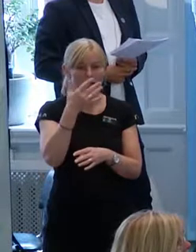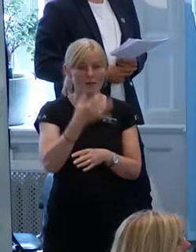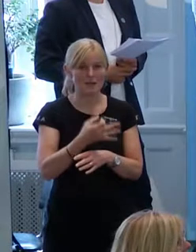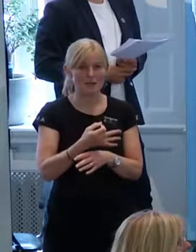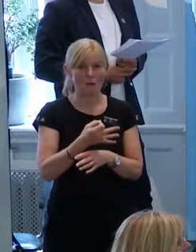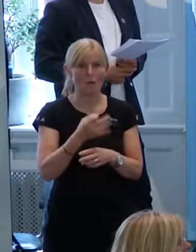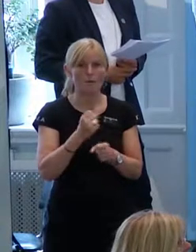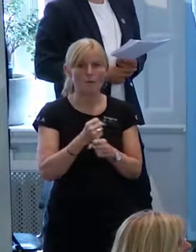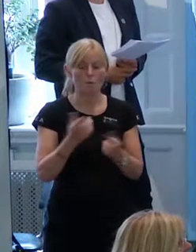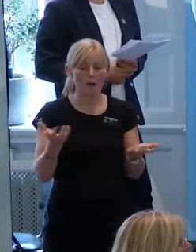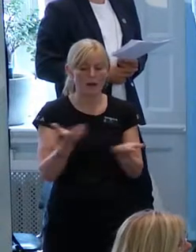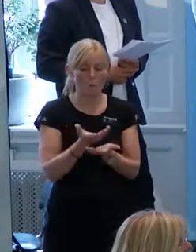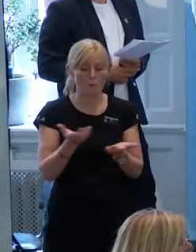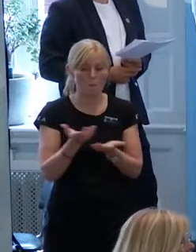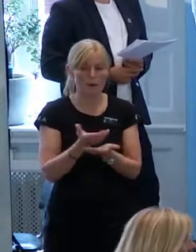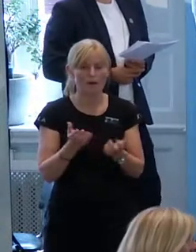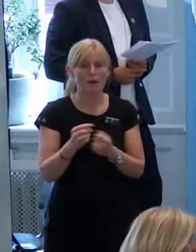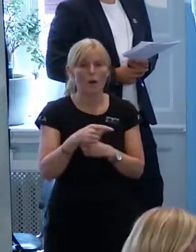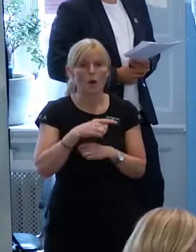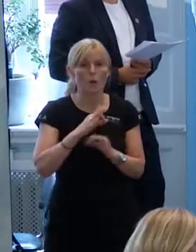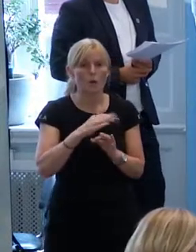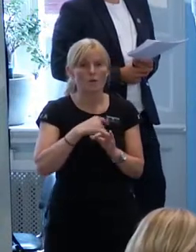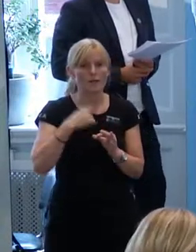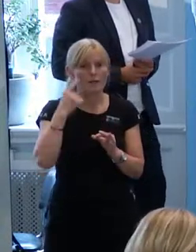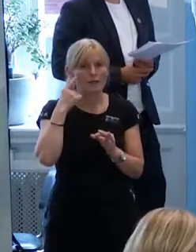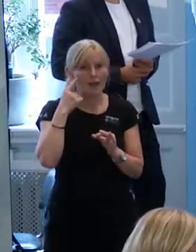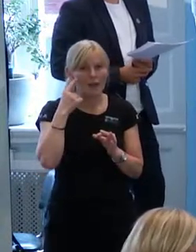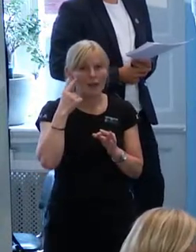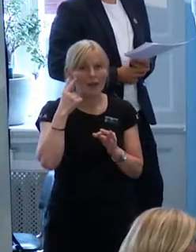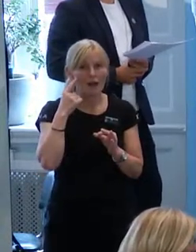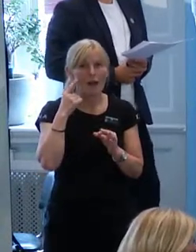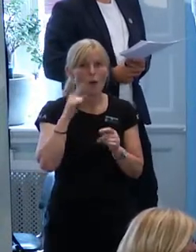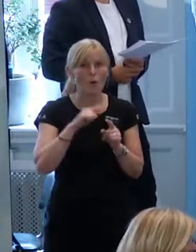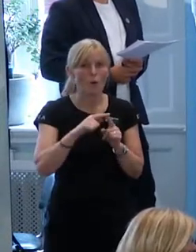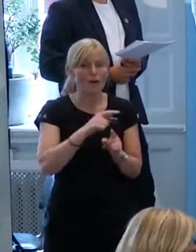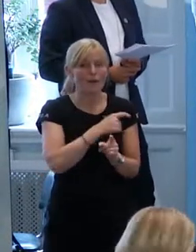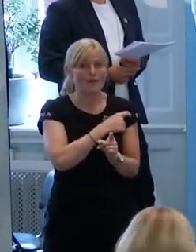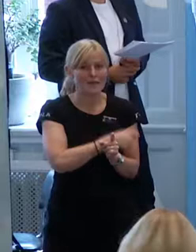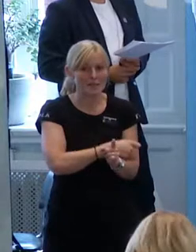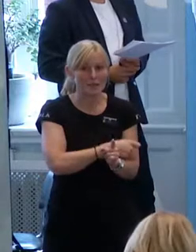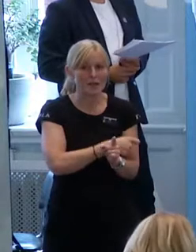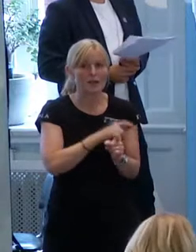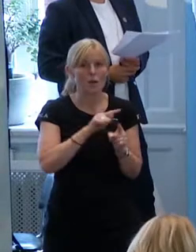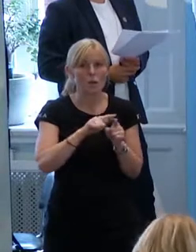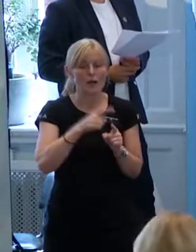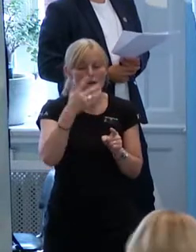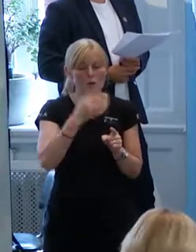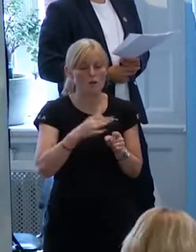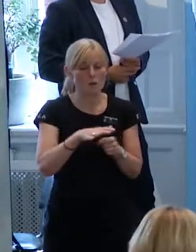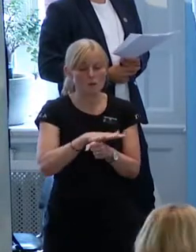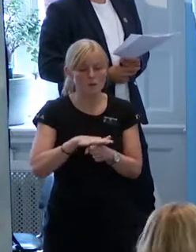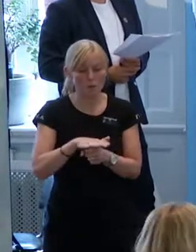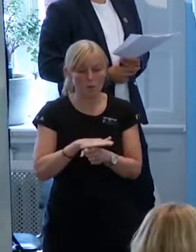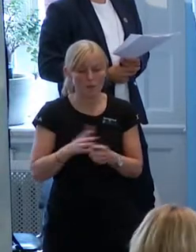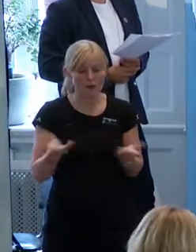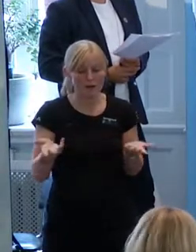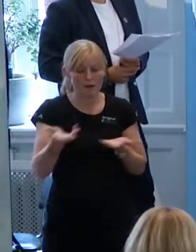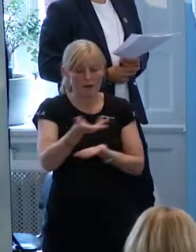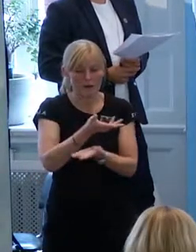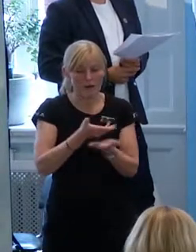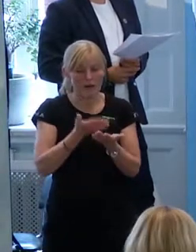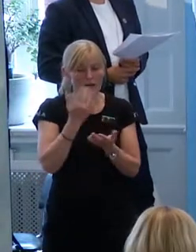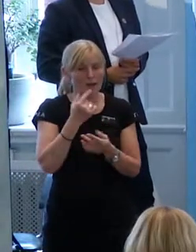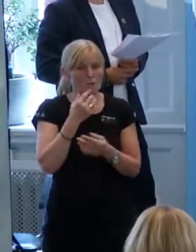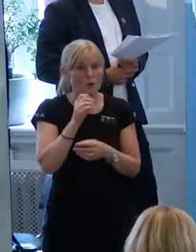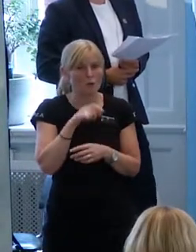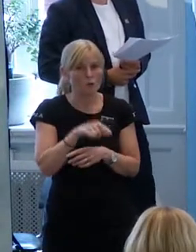man jobbar samman och hur vi också tänker med olika discipliner och kunskapsområden. Kan ni kanske prata lite om